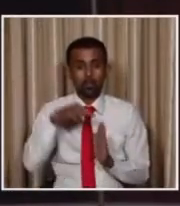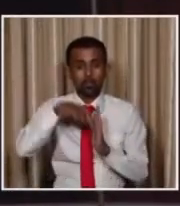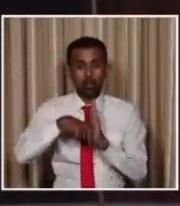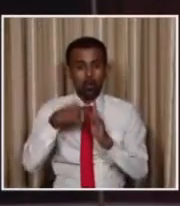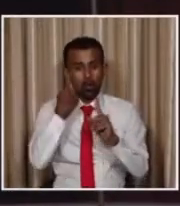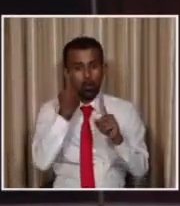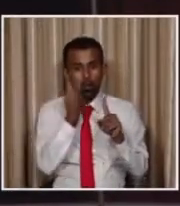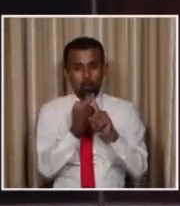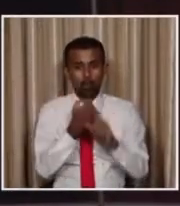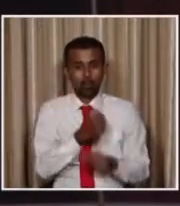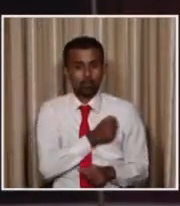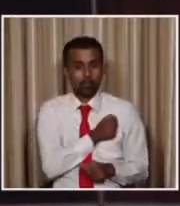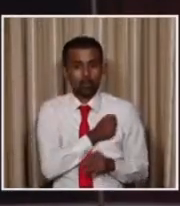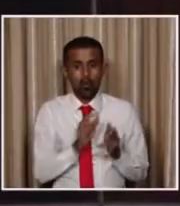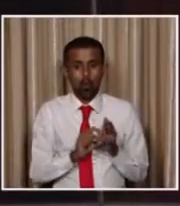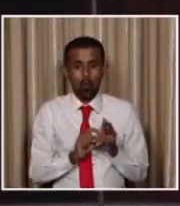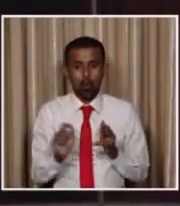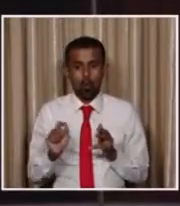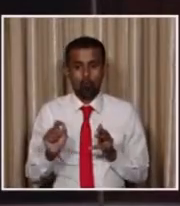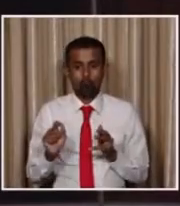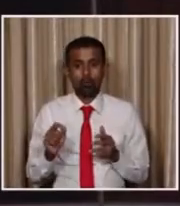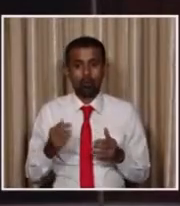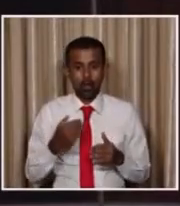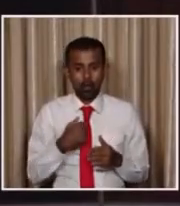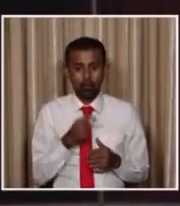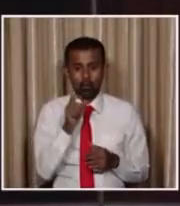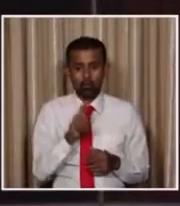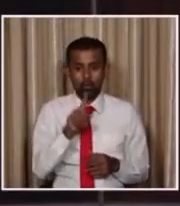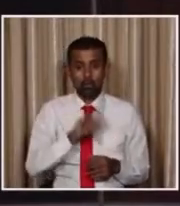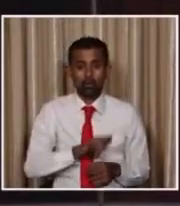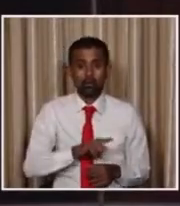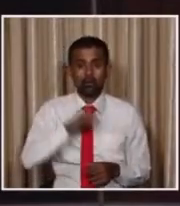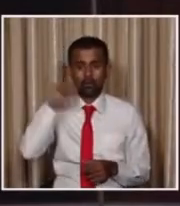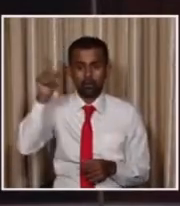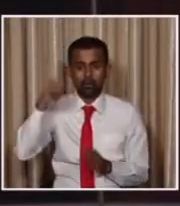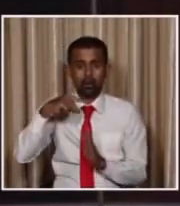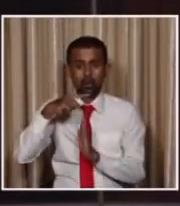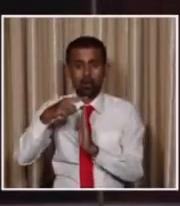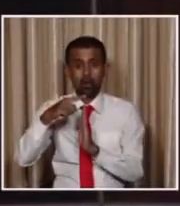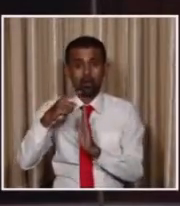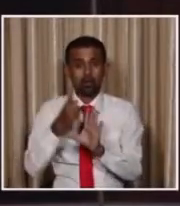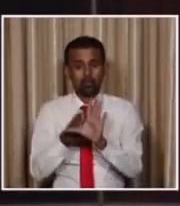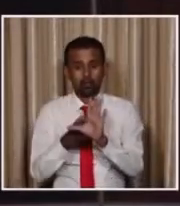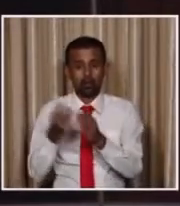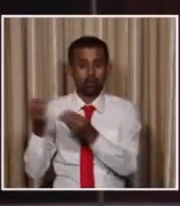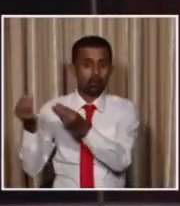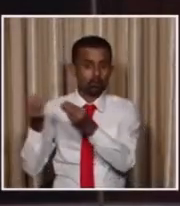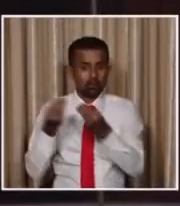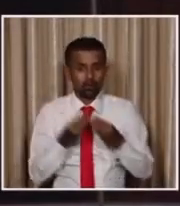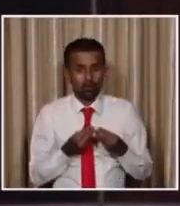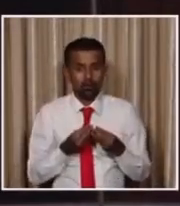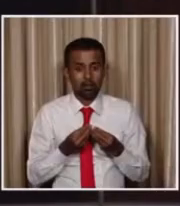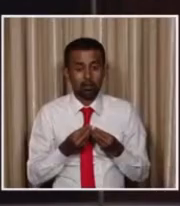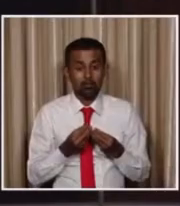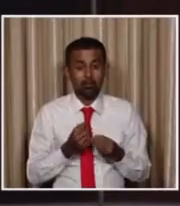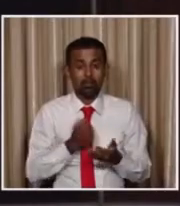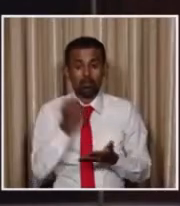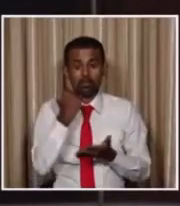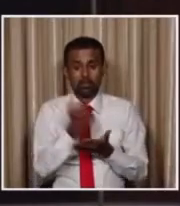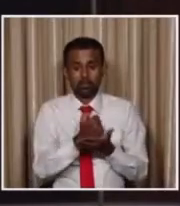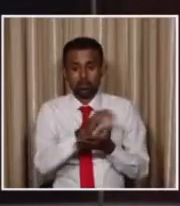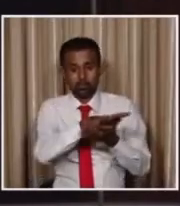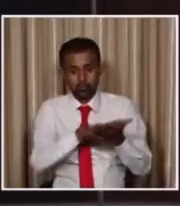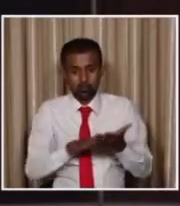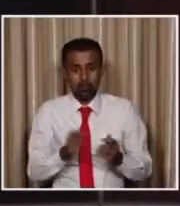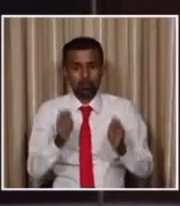කොරියාවේ තානාපති කාර්යාලයට අපේ කෙනෙක් ගිහිල්ලා ඒ තරුණයා ලංකාවට ගෙන්වා ගැනීමට අදාළ ලැටෝනි බලපත්‍රය